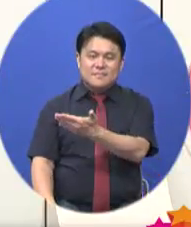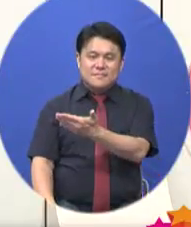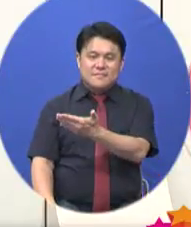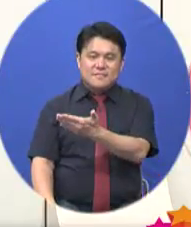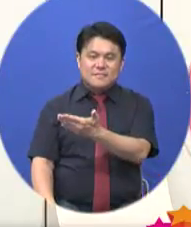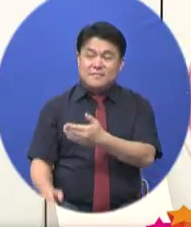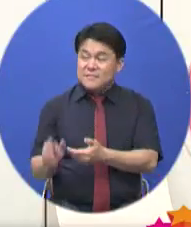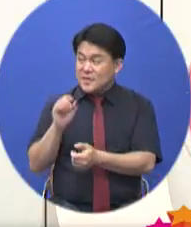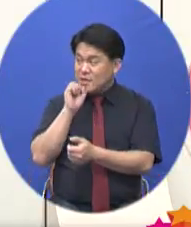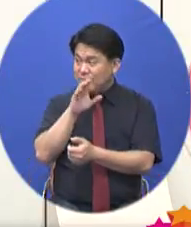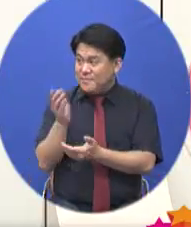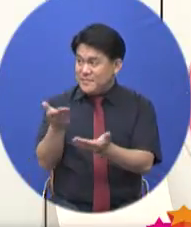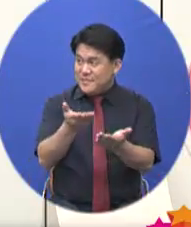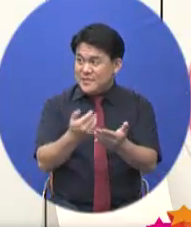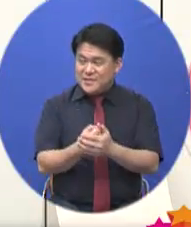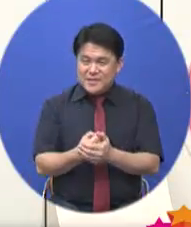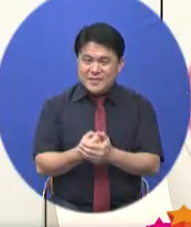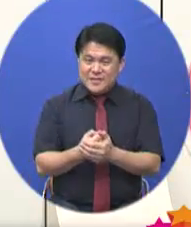불러주세요.